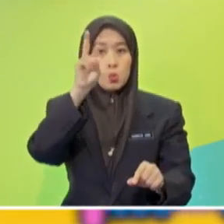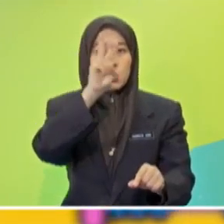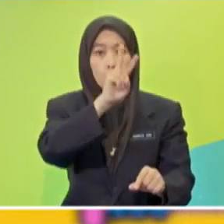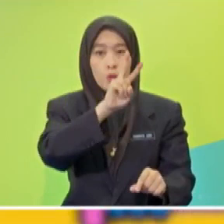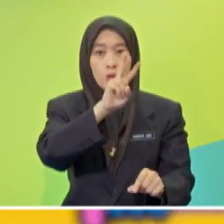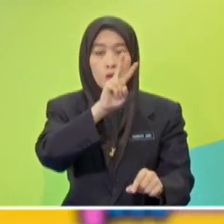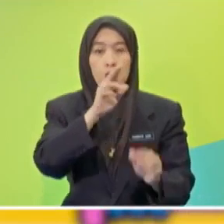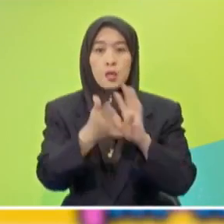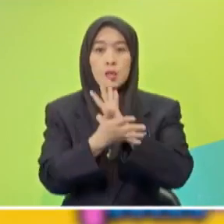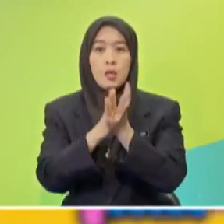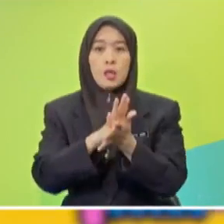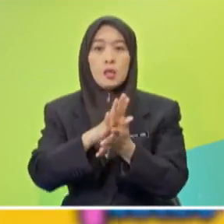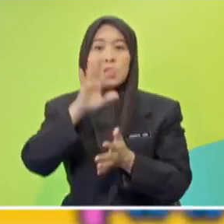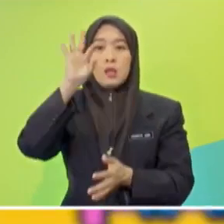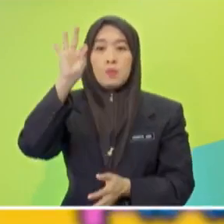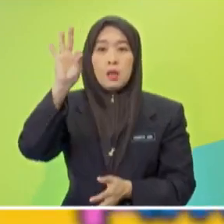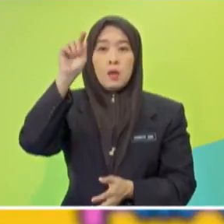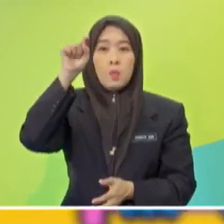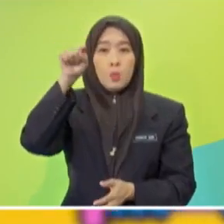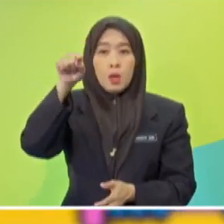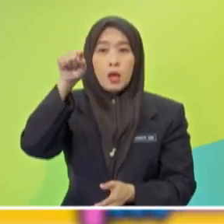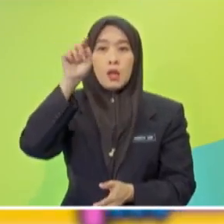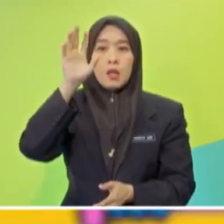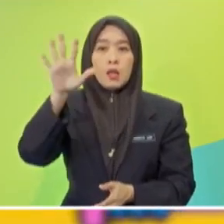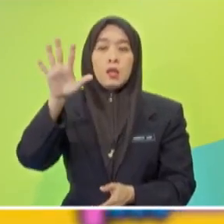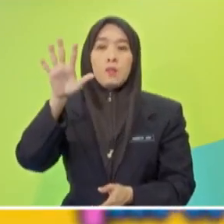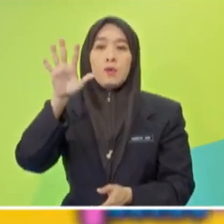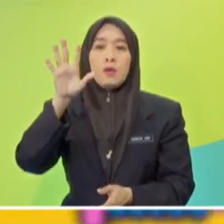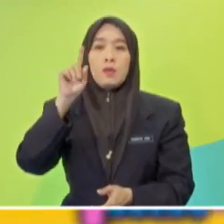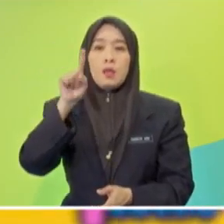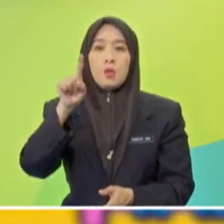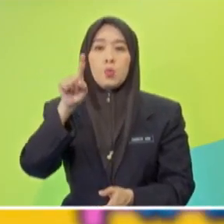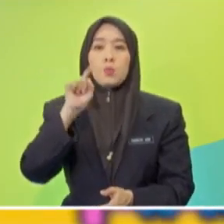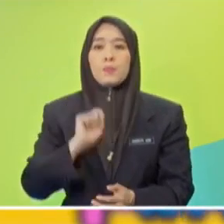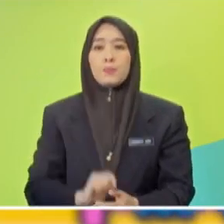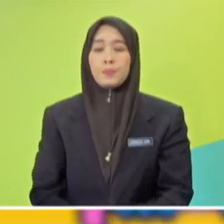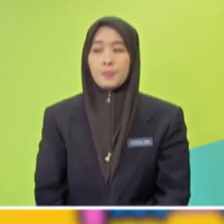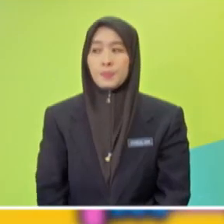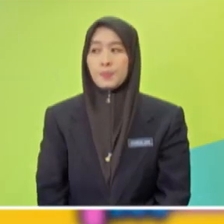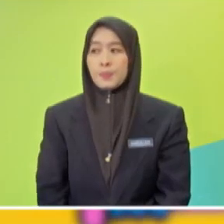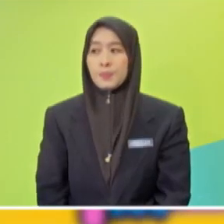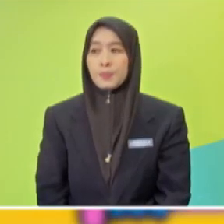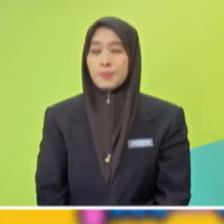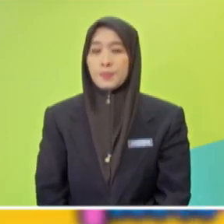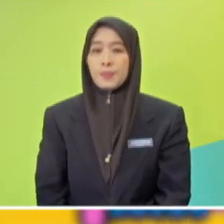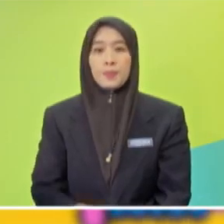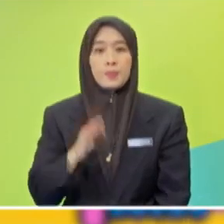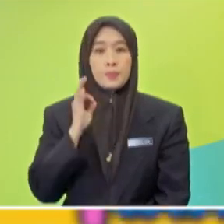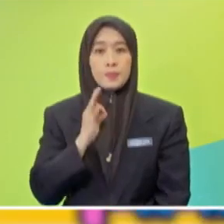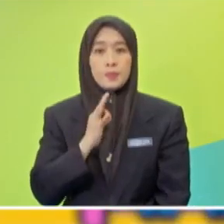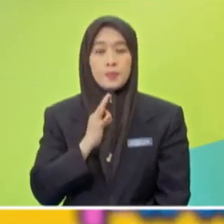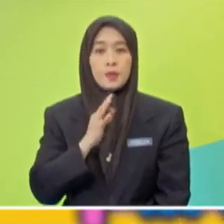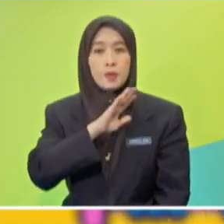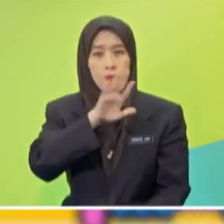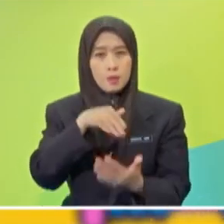dia akan jadi 90-an 51 Oke semua